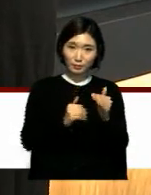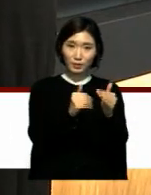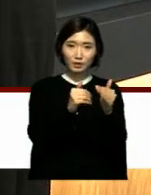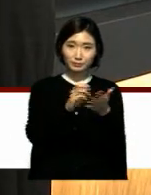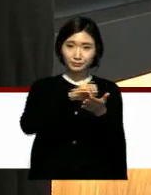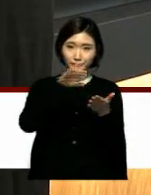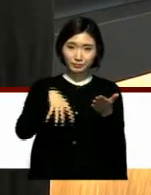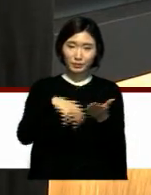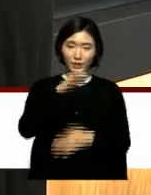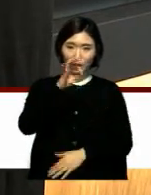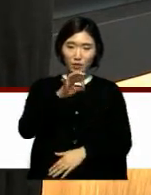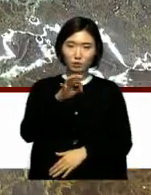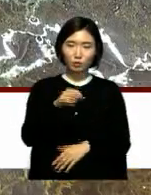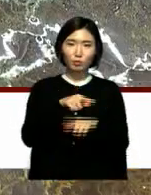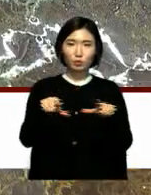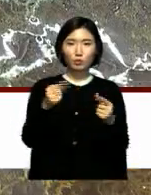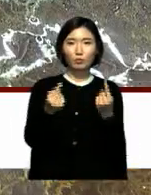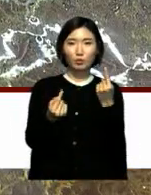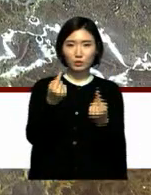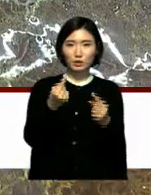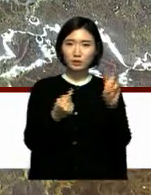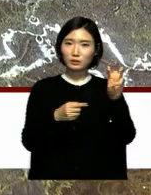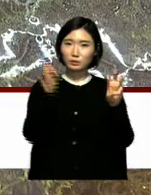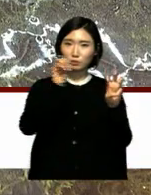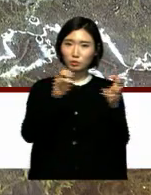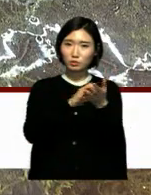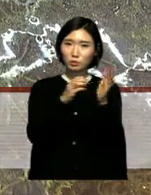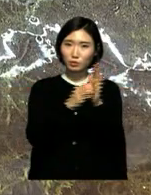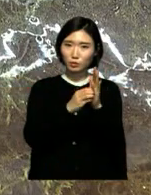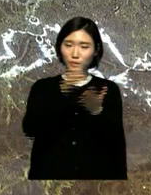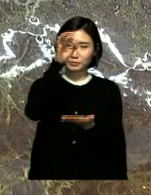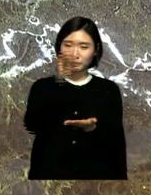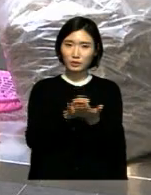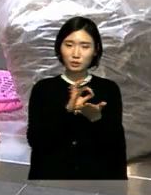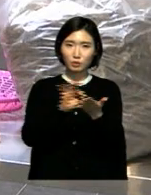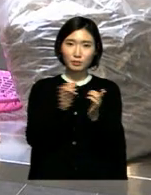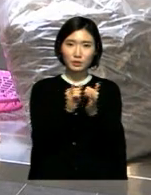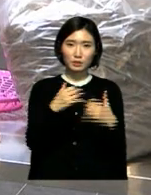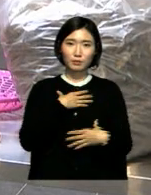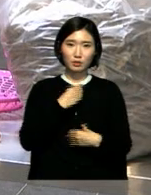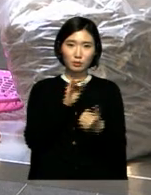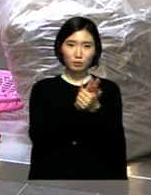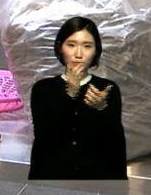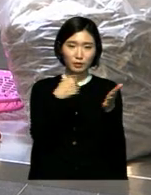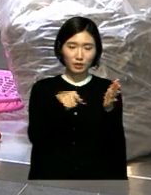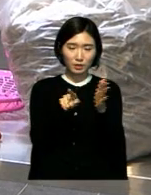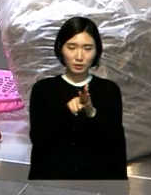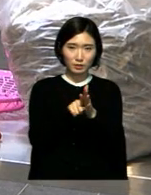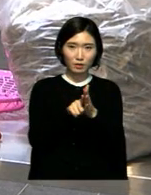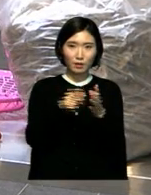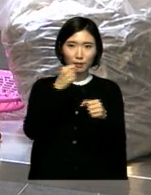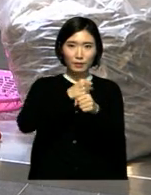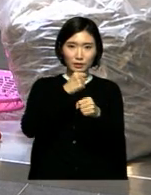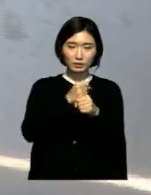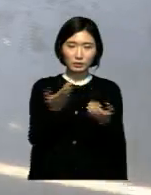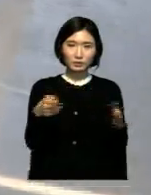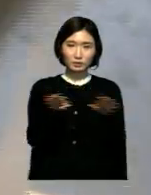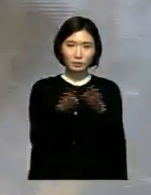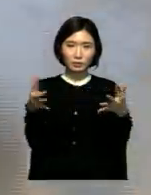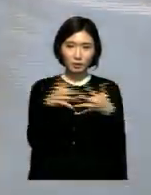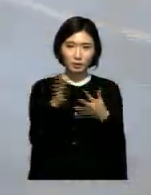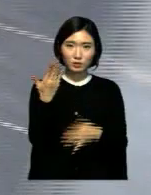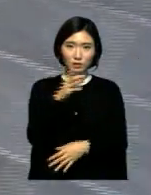보니 가격대도 시중가보다 30% 정도 저렴합니다 소비자들의 의 편의를 돕기 위해 가공 시설도 갖췄는데